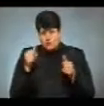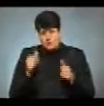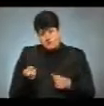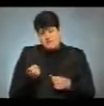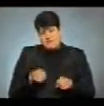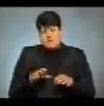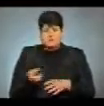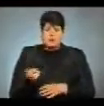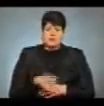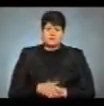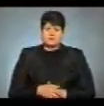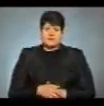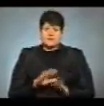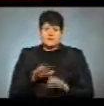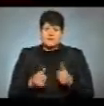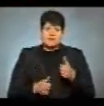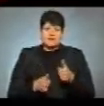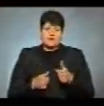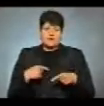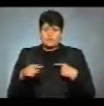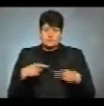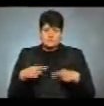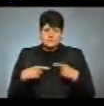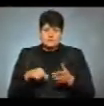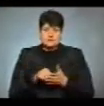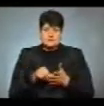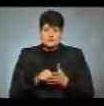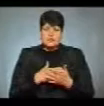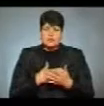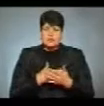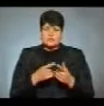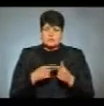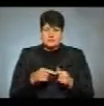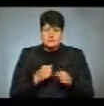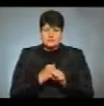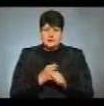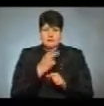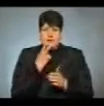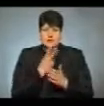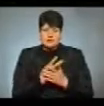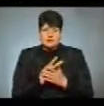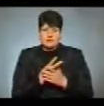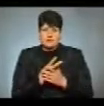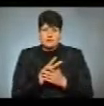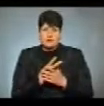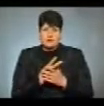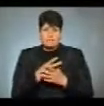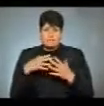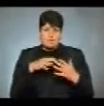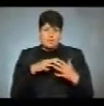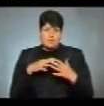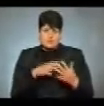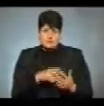прийти. Після футбольних матчів представники громадської організації «Сокіл» влаштували показові бої. Ми показували